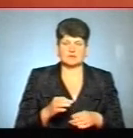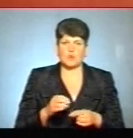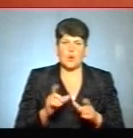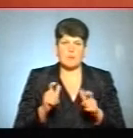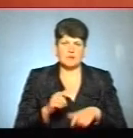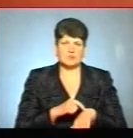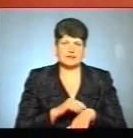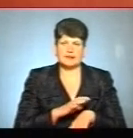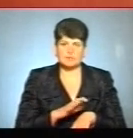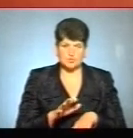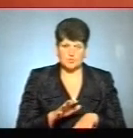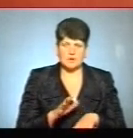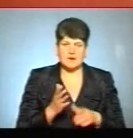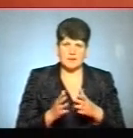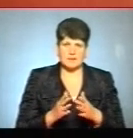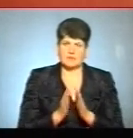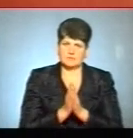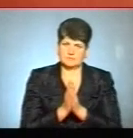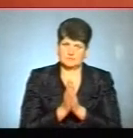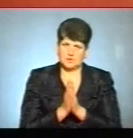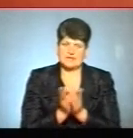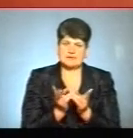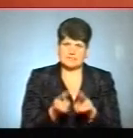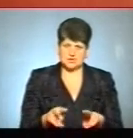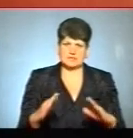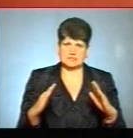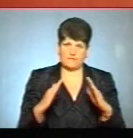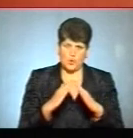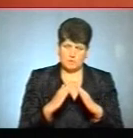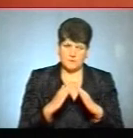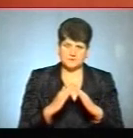не буде, але наполегливе прохання залишатися